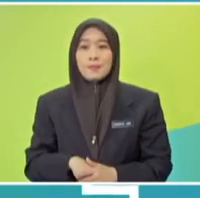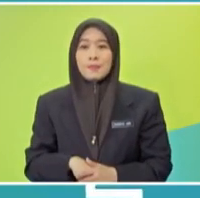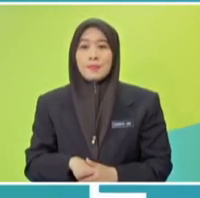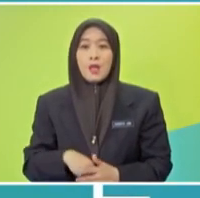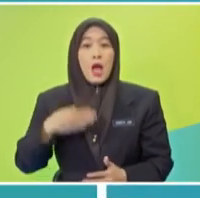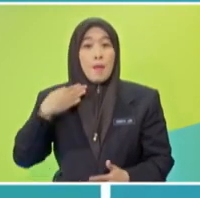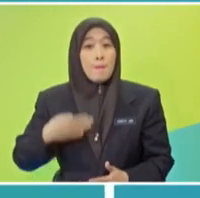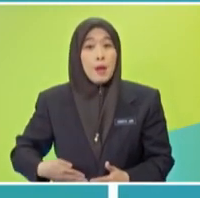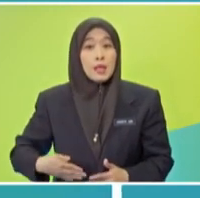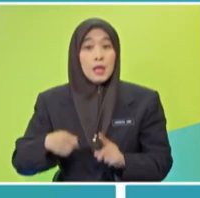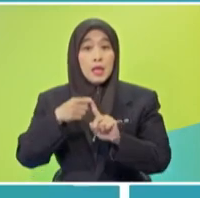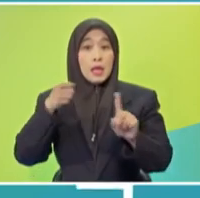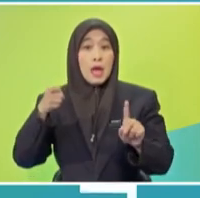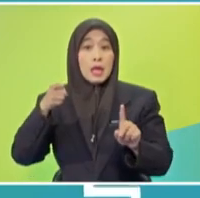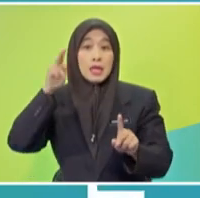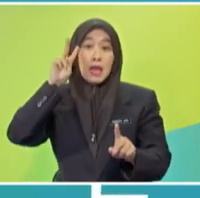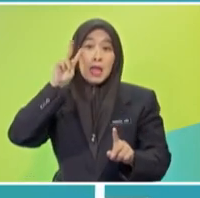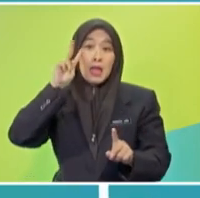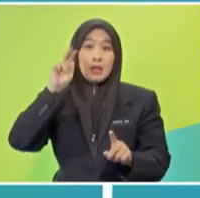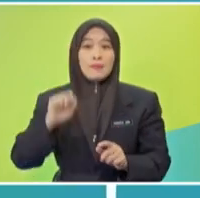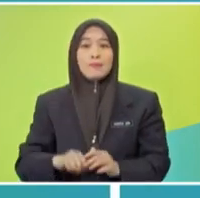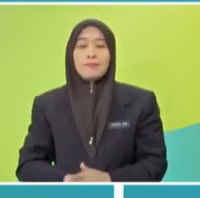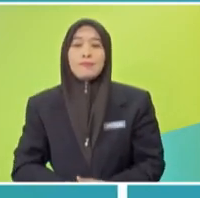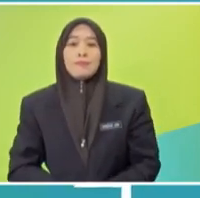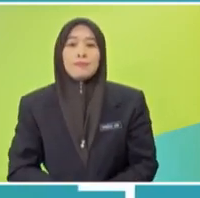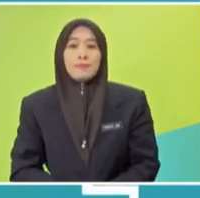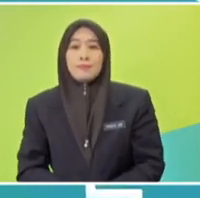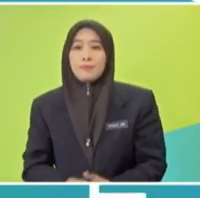batik dari pada Kelantan seterusnya